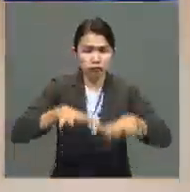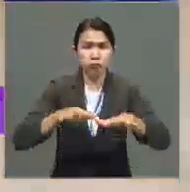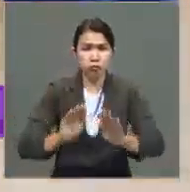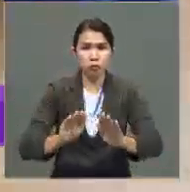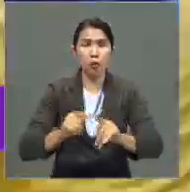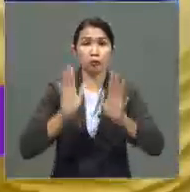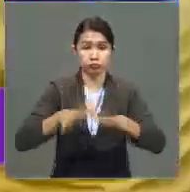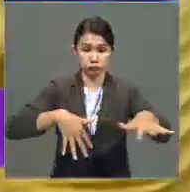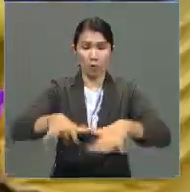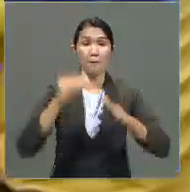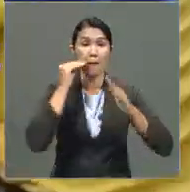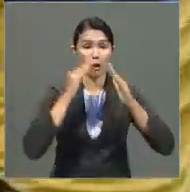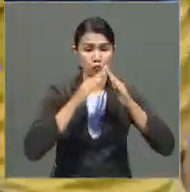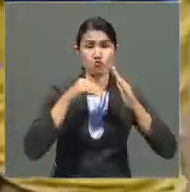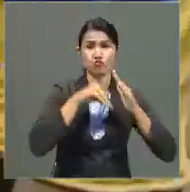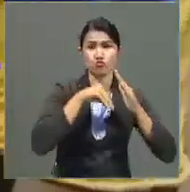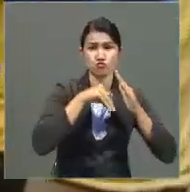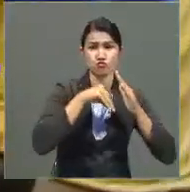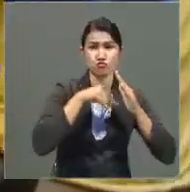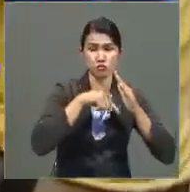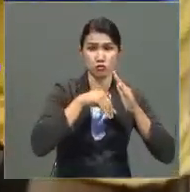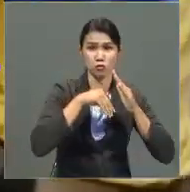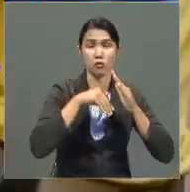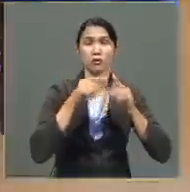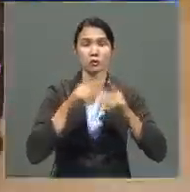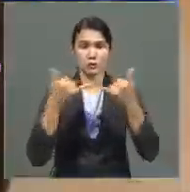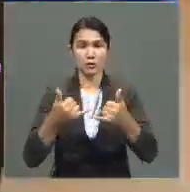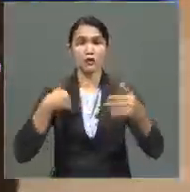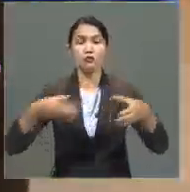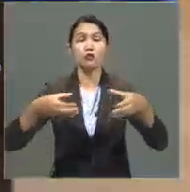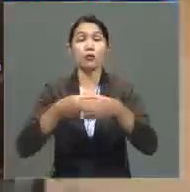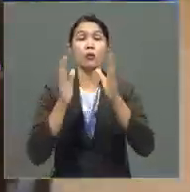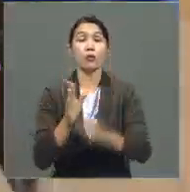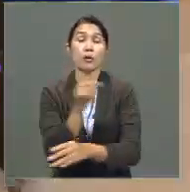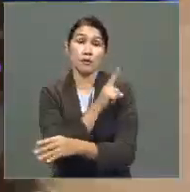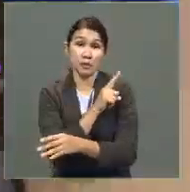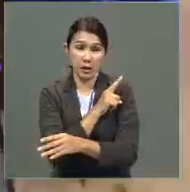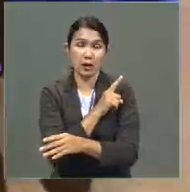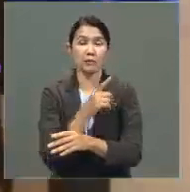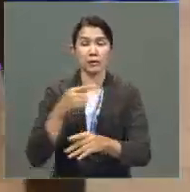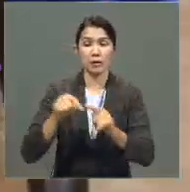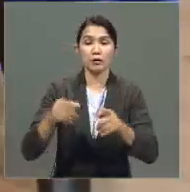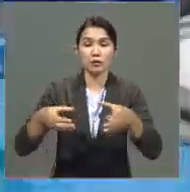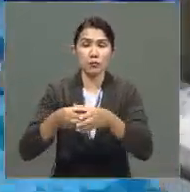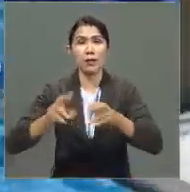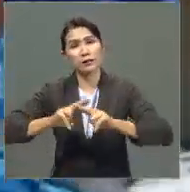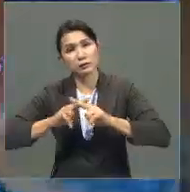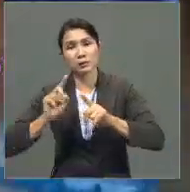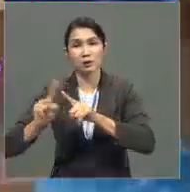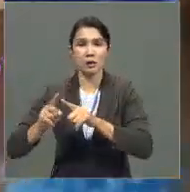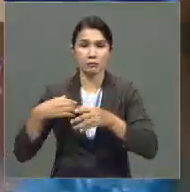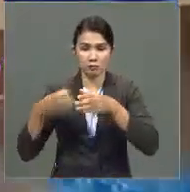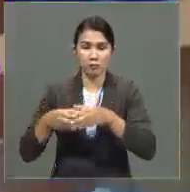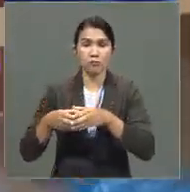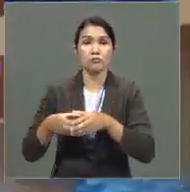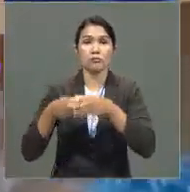ายในบ้านนะฮะตอนนี้ทหารพัฒนาการเคลื่อนที่31สำนักพัฒนาภาค3พร้อมกับภาคเอกชนนะครับก็นำสิ่งของเครื่อง